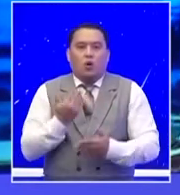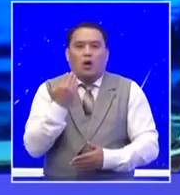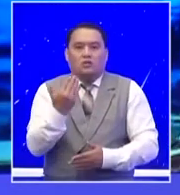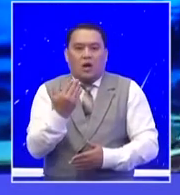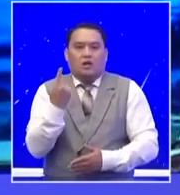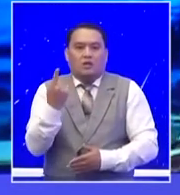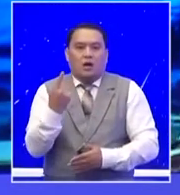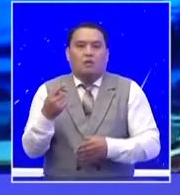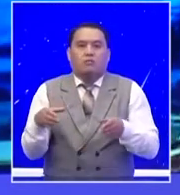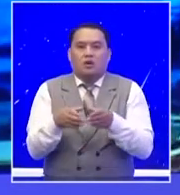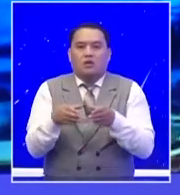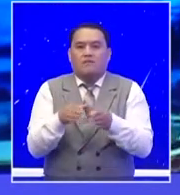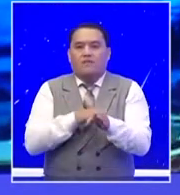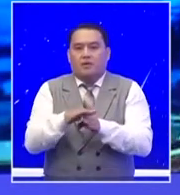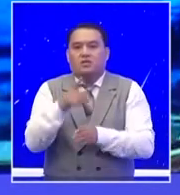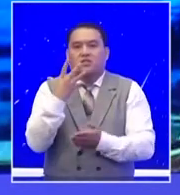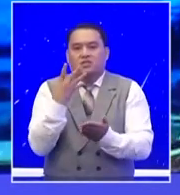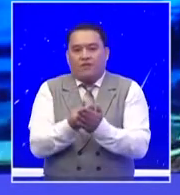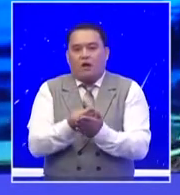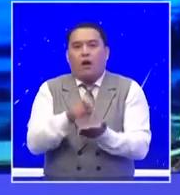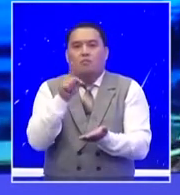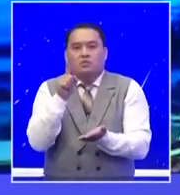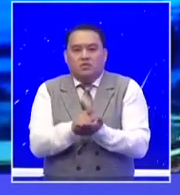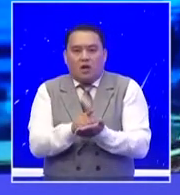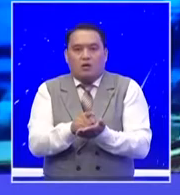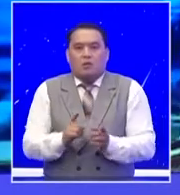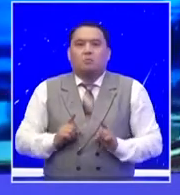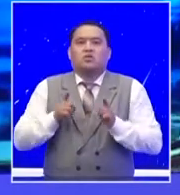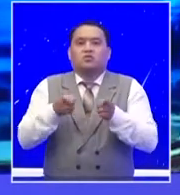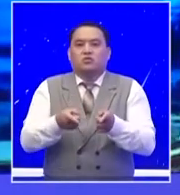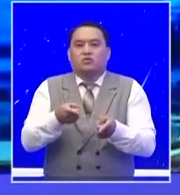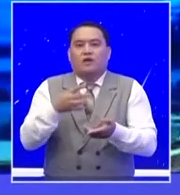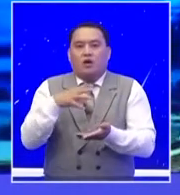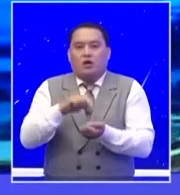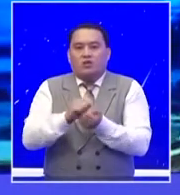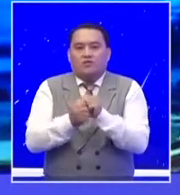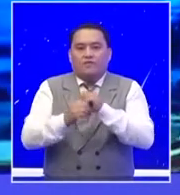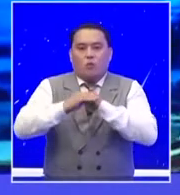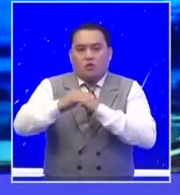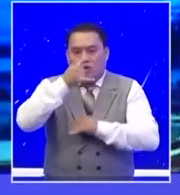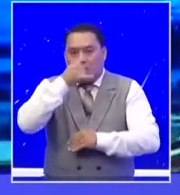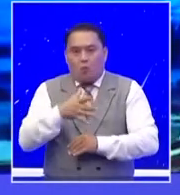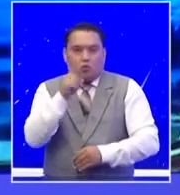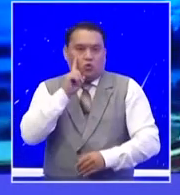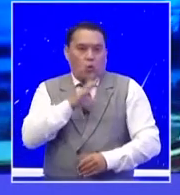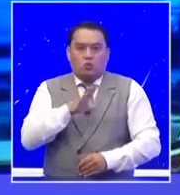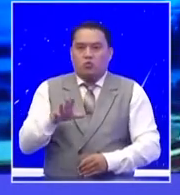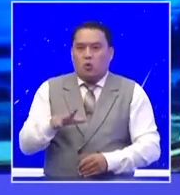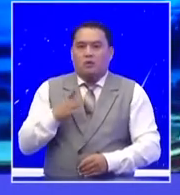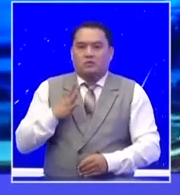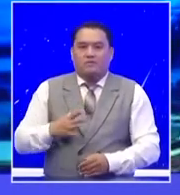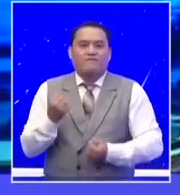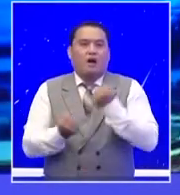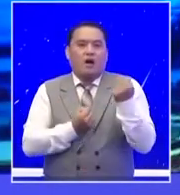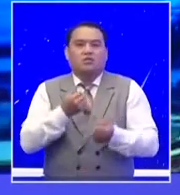Пока одна стройбригада не выполнит свои обязательства, вторая не сможет приступить к асфальтированию дороги. Однако неудобства из-за этого терпят